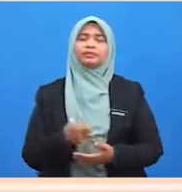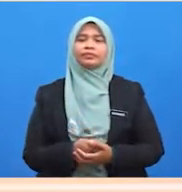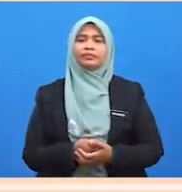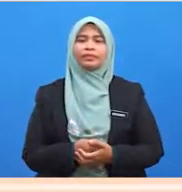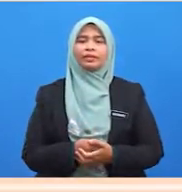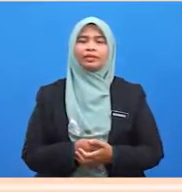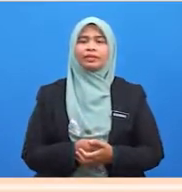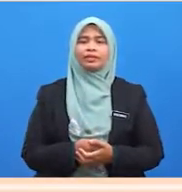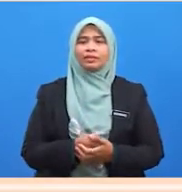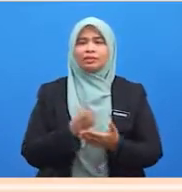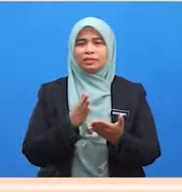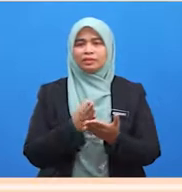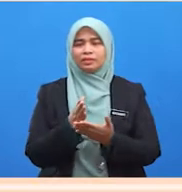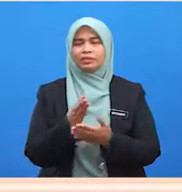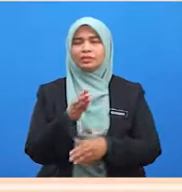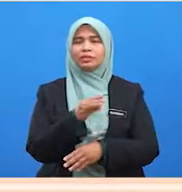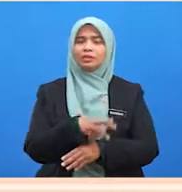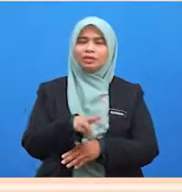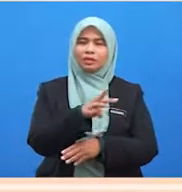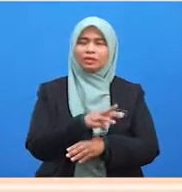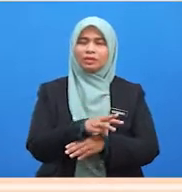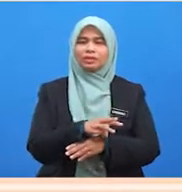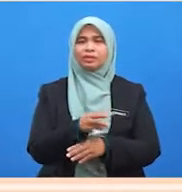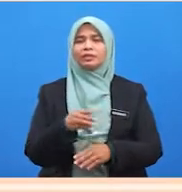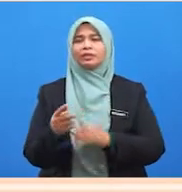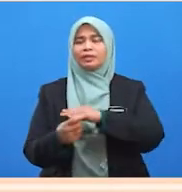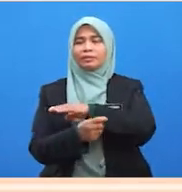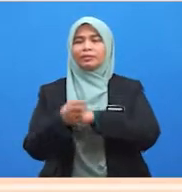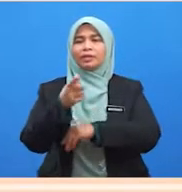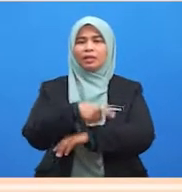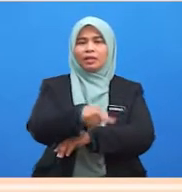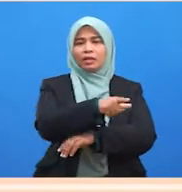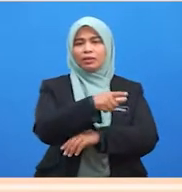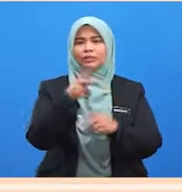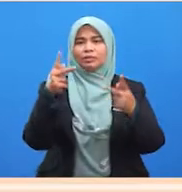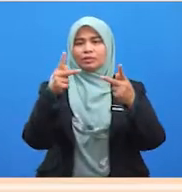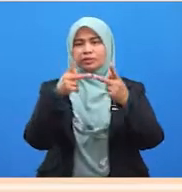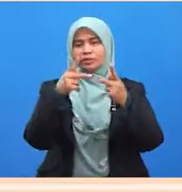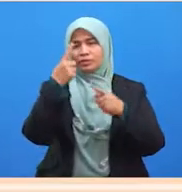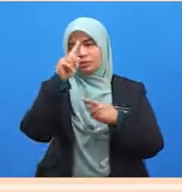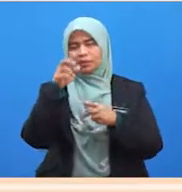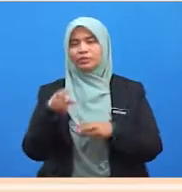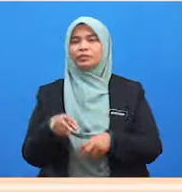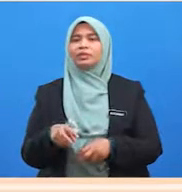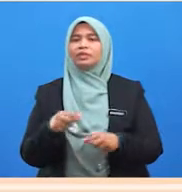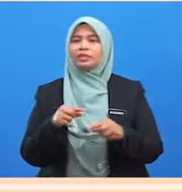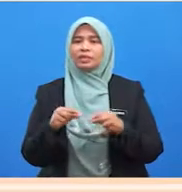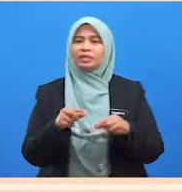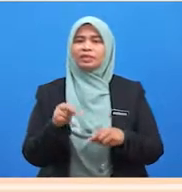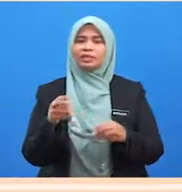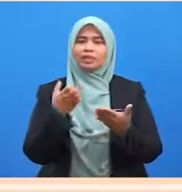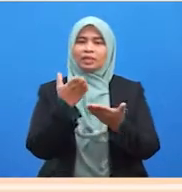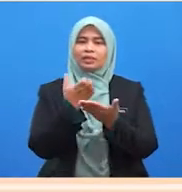Murid-murid, seterusnya kawasan pinggir laut pula sesuai untuk dijalankan kegiatan ekonomi